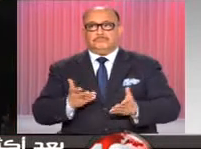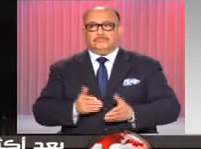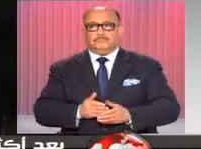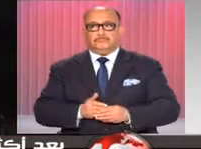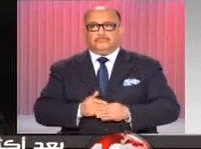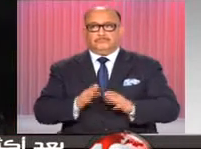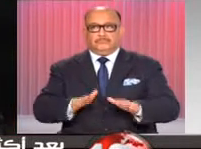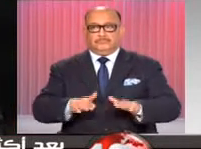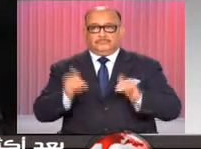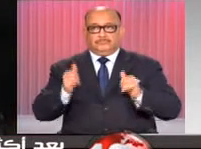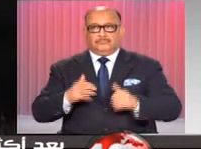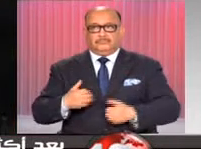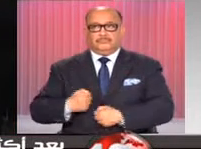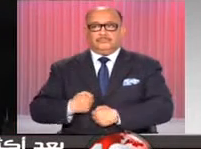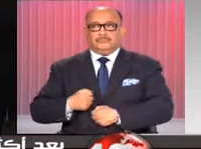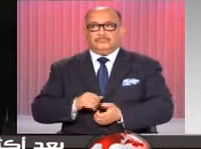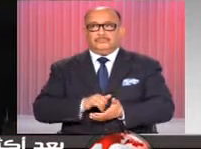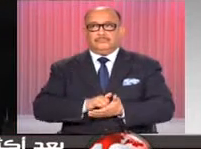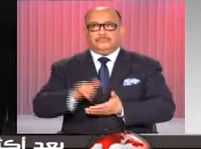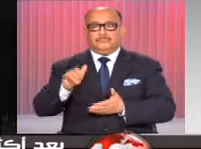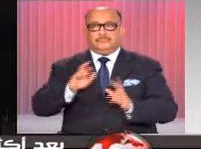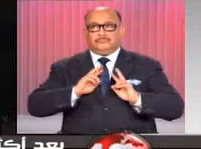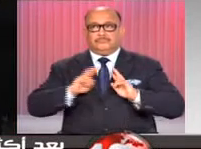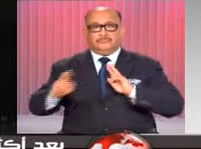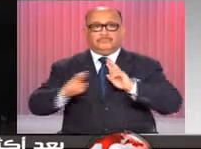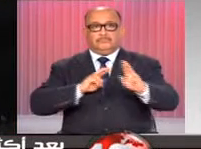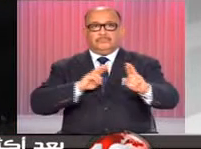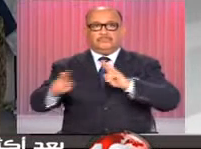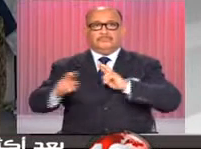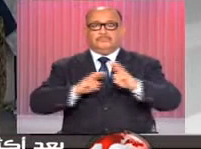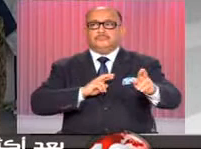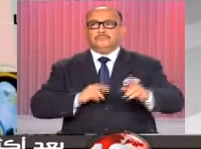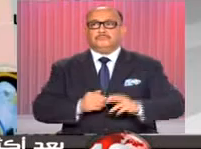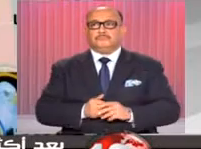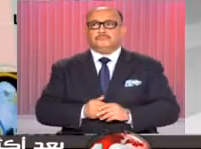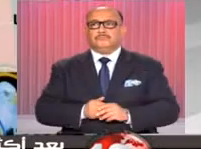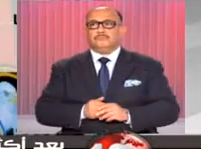قتل أسامة بن لادن في ماي 2011 في باكستان.